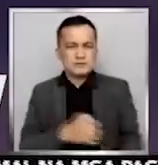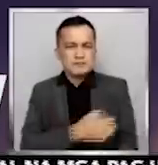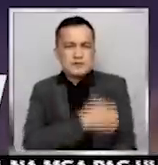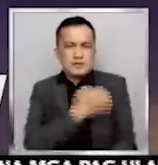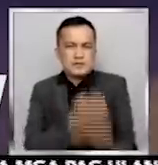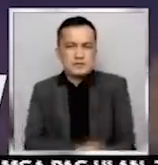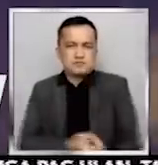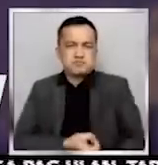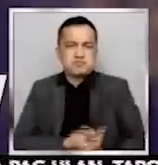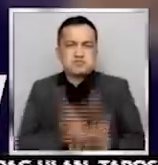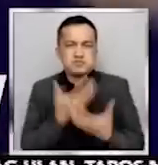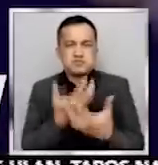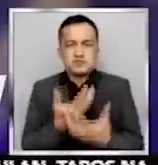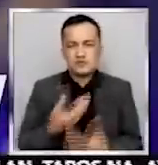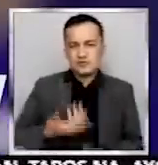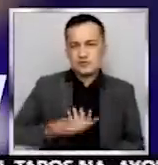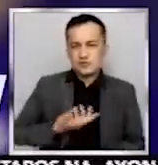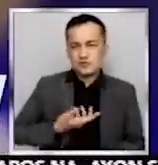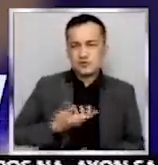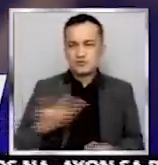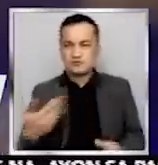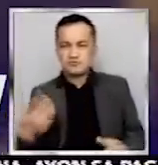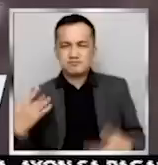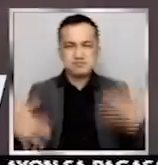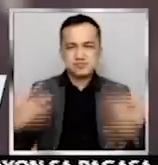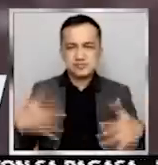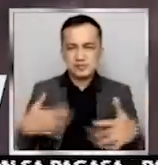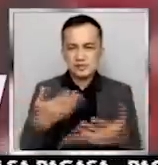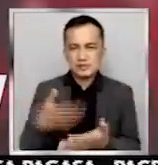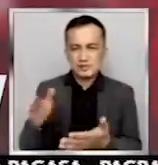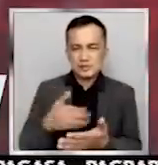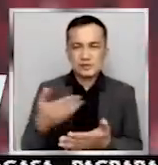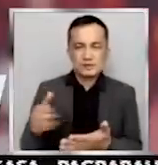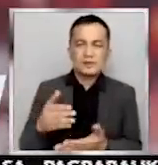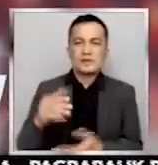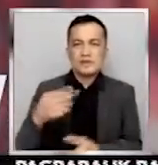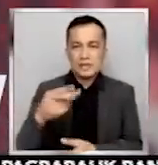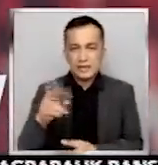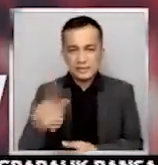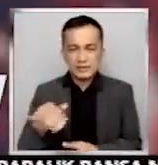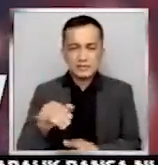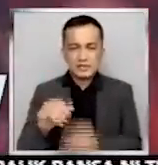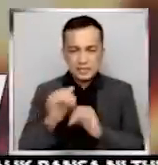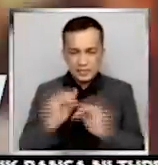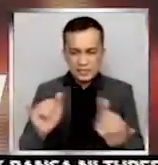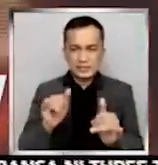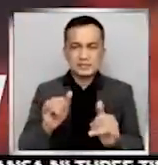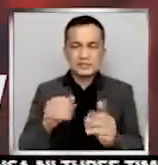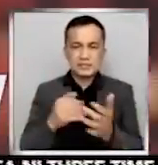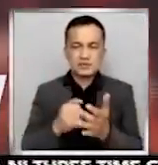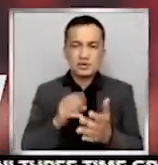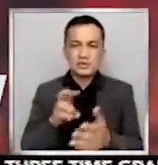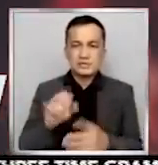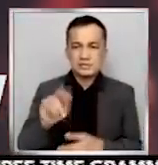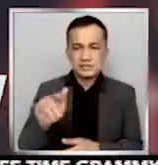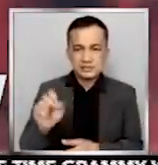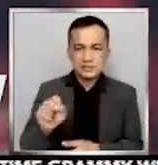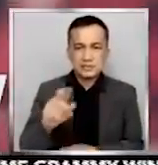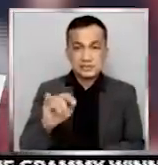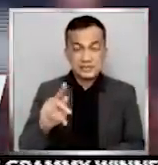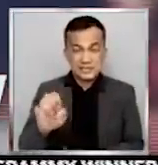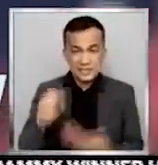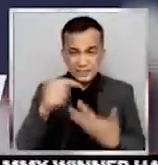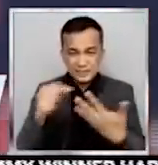and vibe ang hatid ng hit songs na pinerform ni Harry, tulad ng As It Was, Satellite, Music for a Sushi